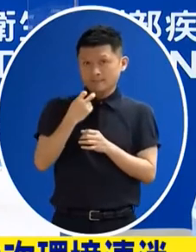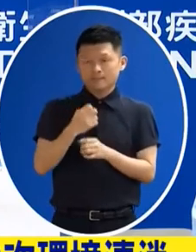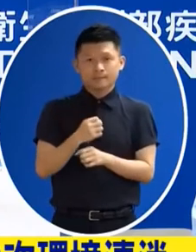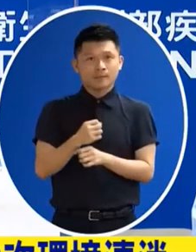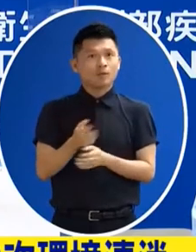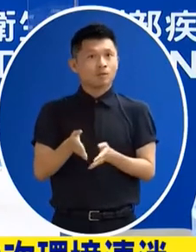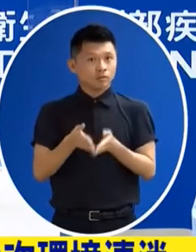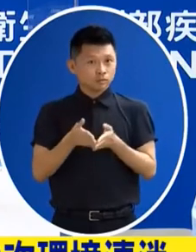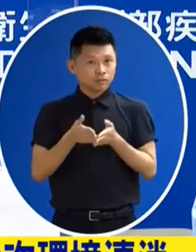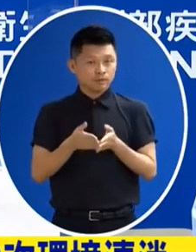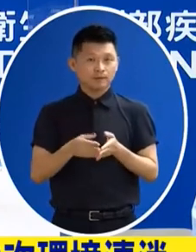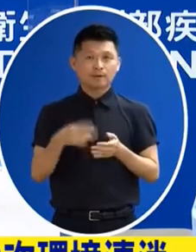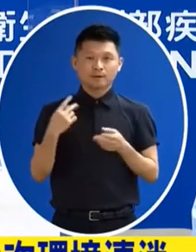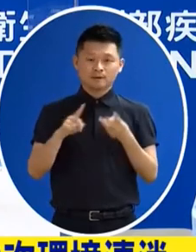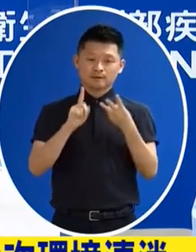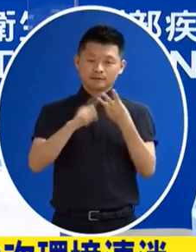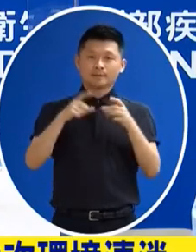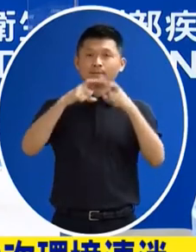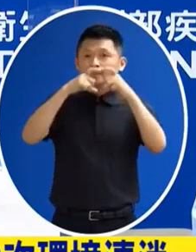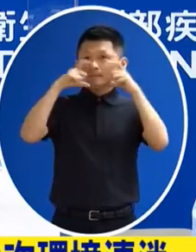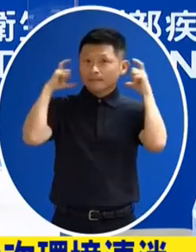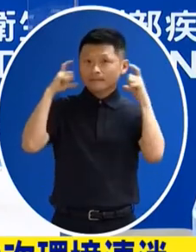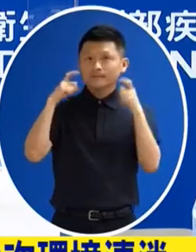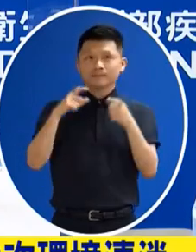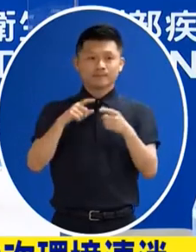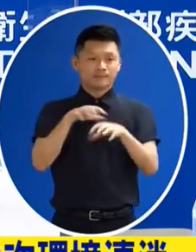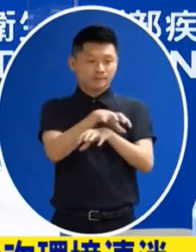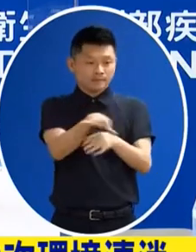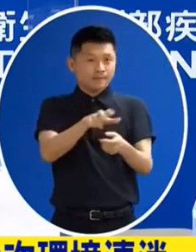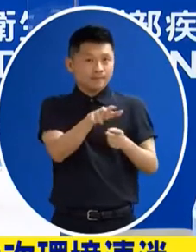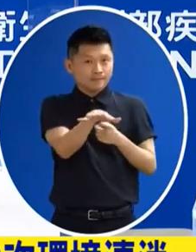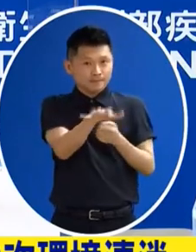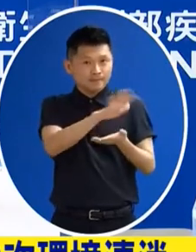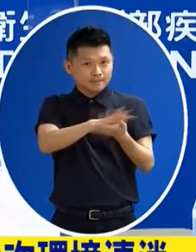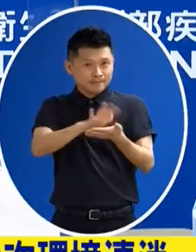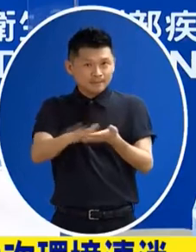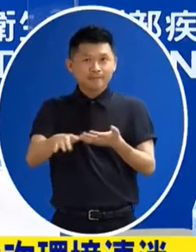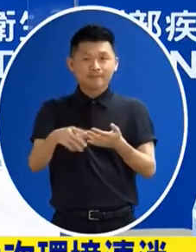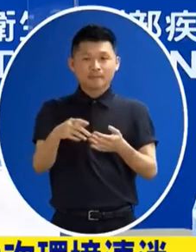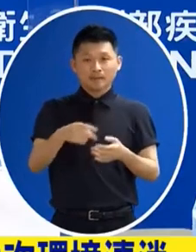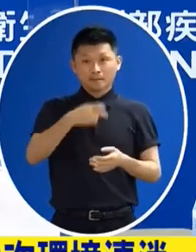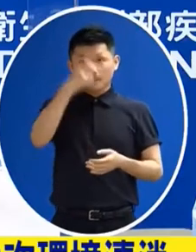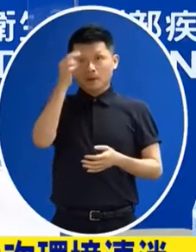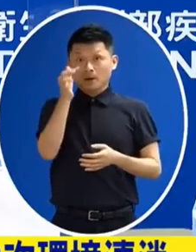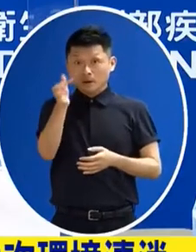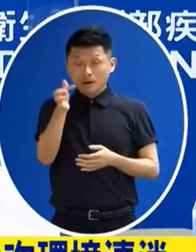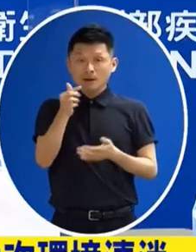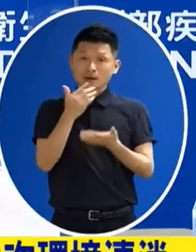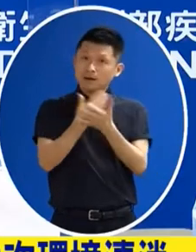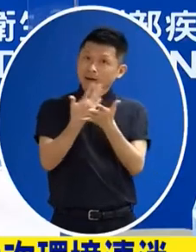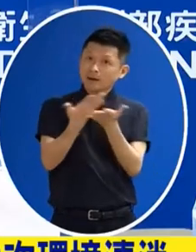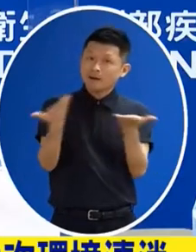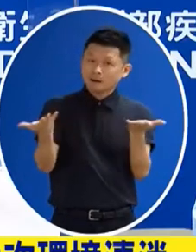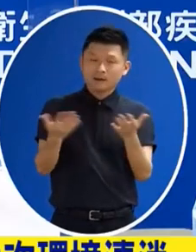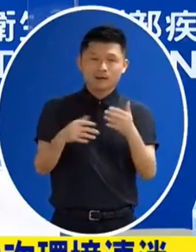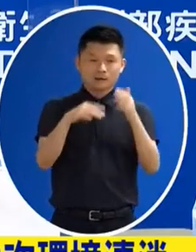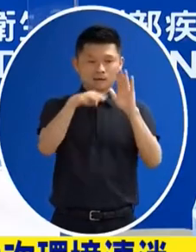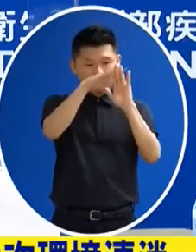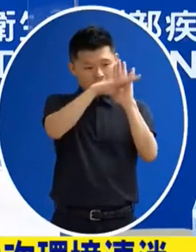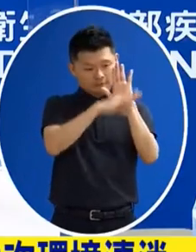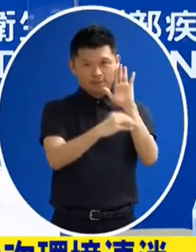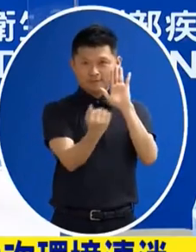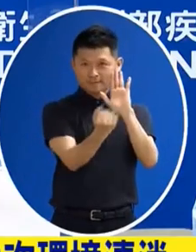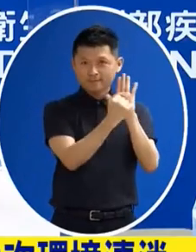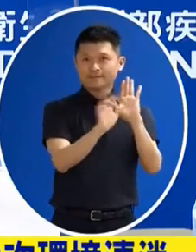查，那基本的戴口罩、环境的清消，还有机构的应变的措施等等列到指引里面